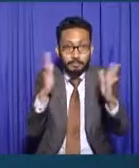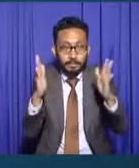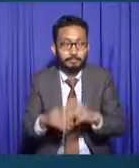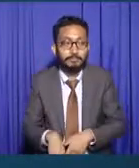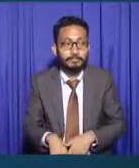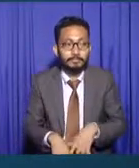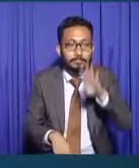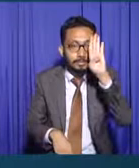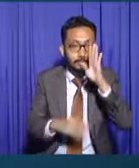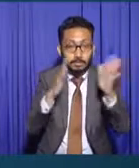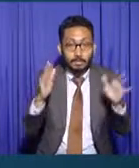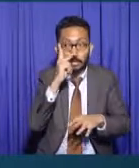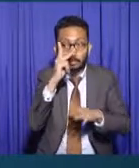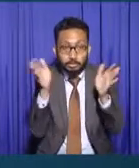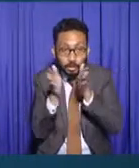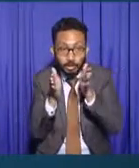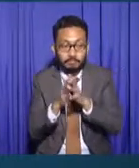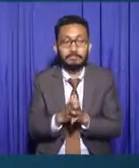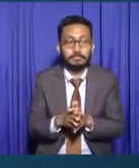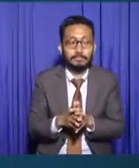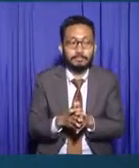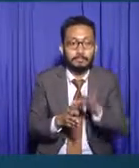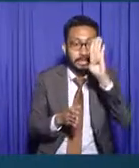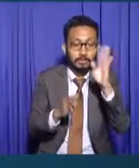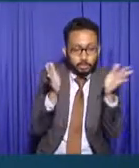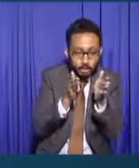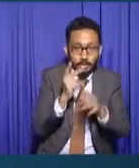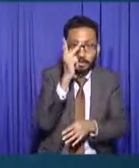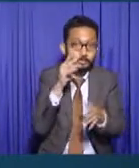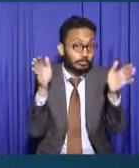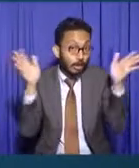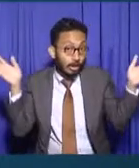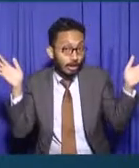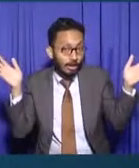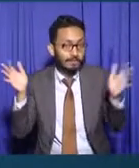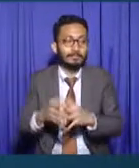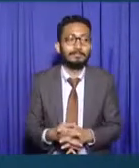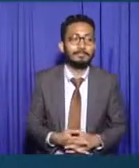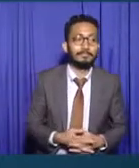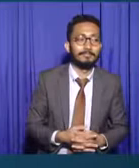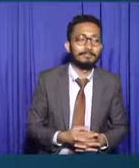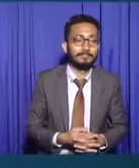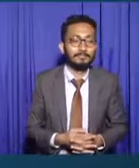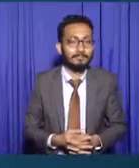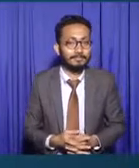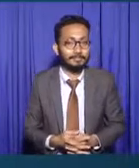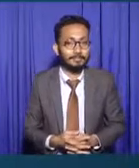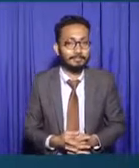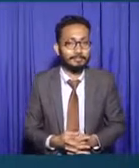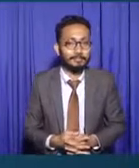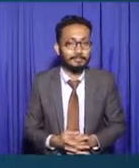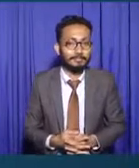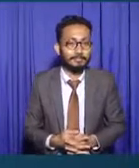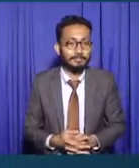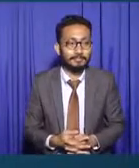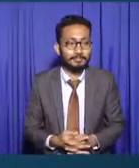c besar yang kedua b besar c kecil yang